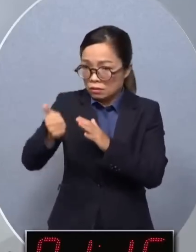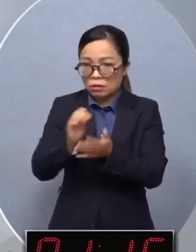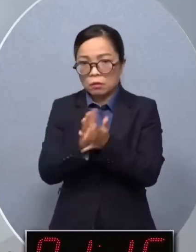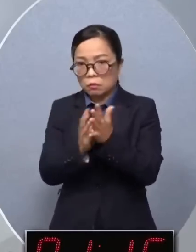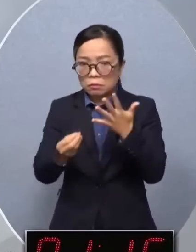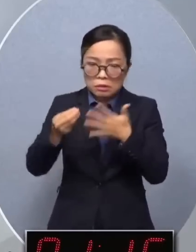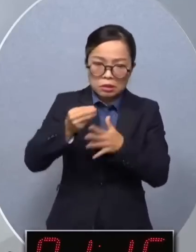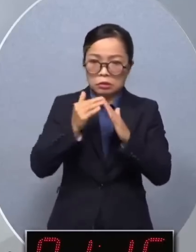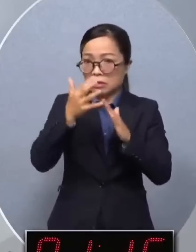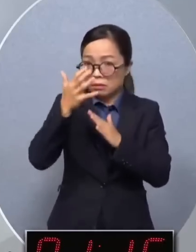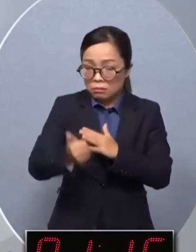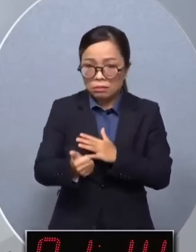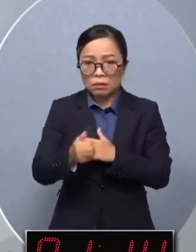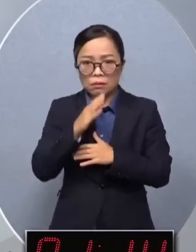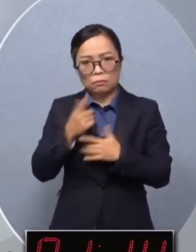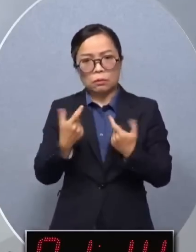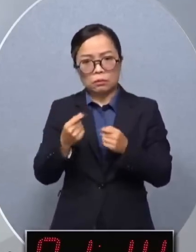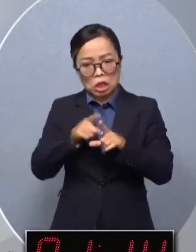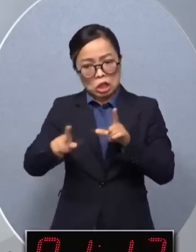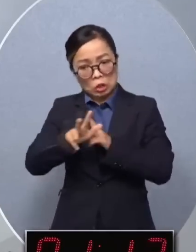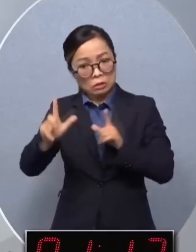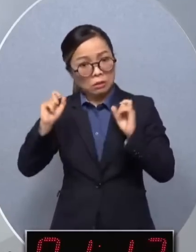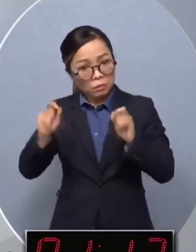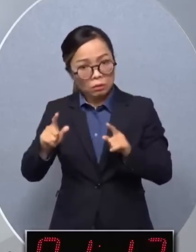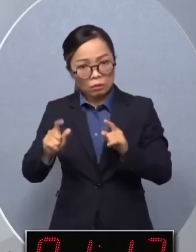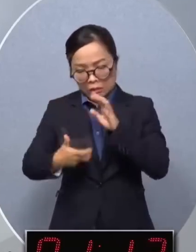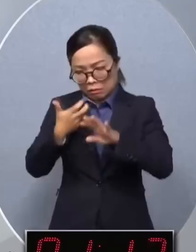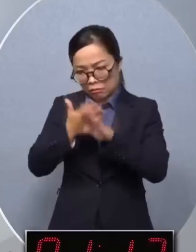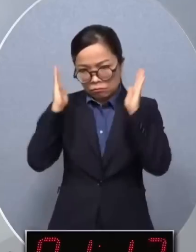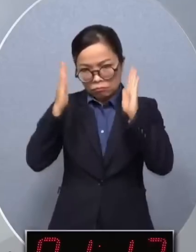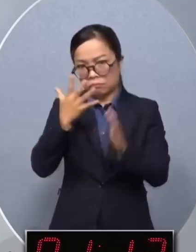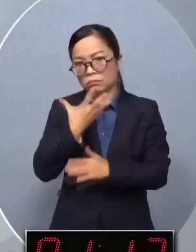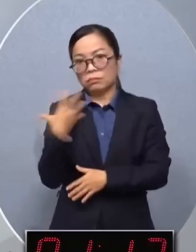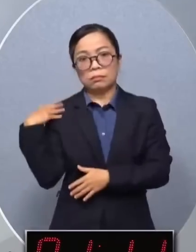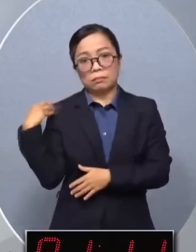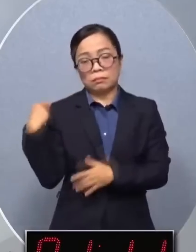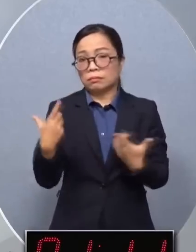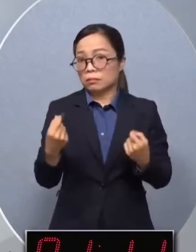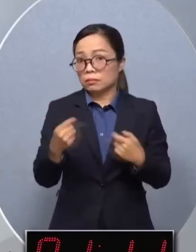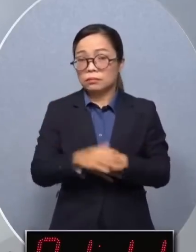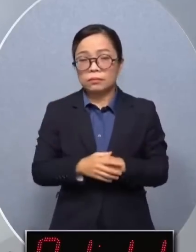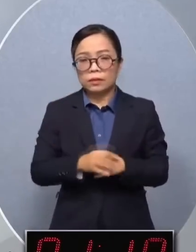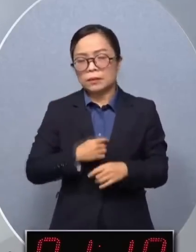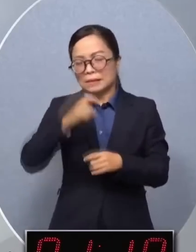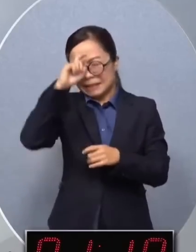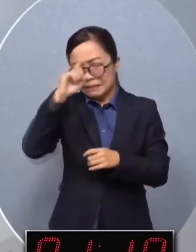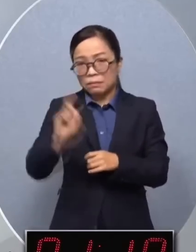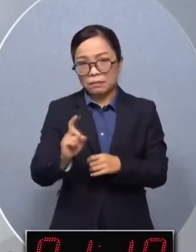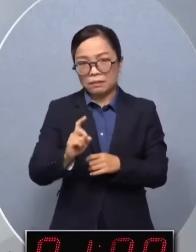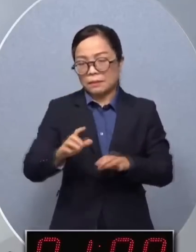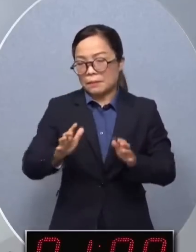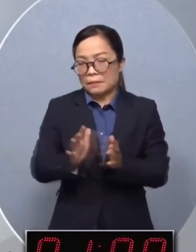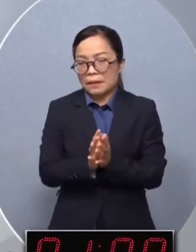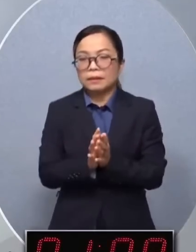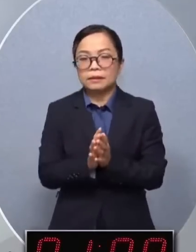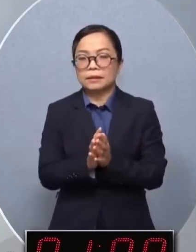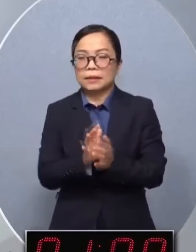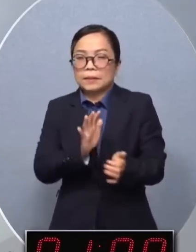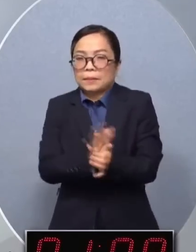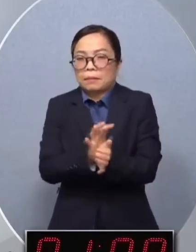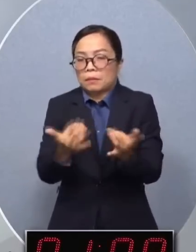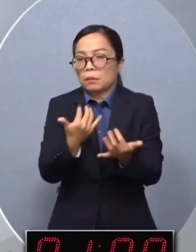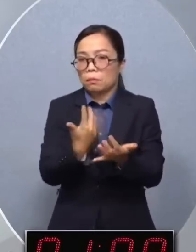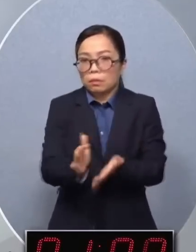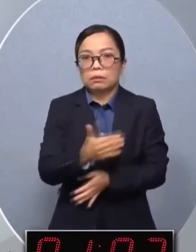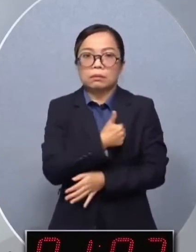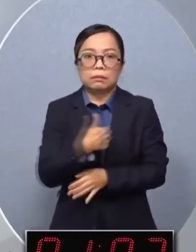长，角色不一样，认真的态度永远是一样，就是希望能够立即有效的当下